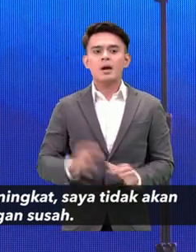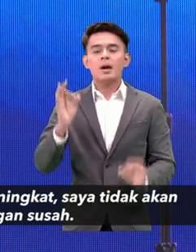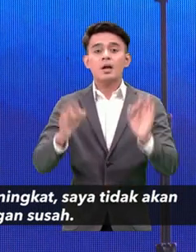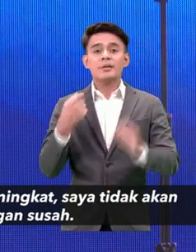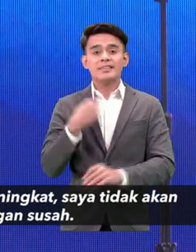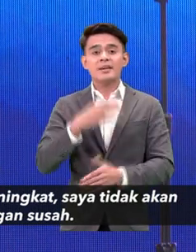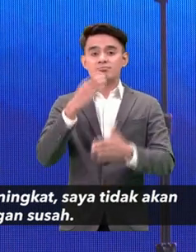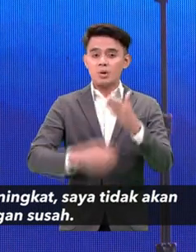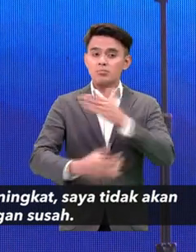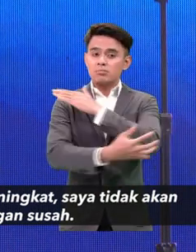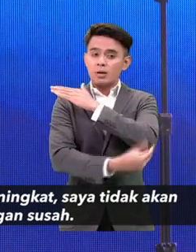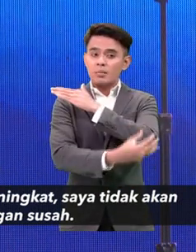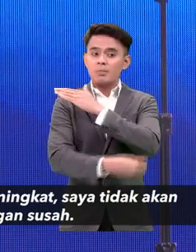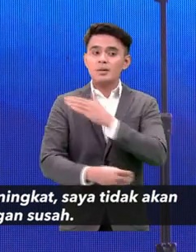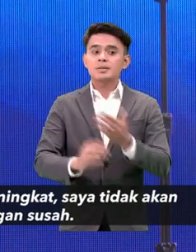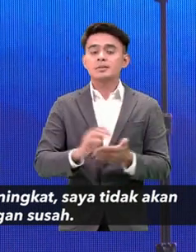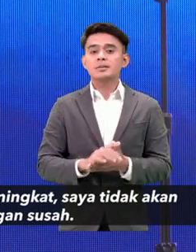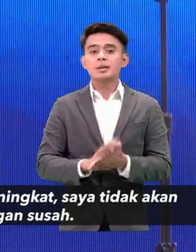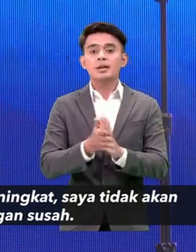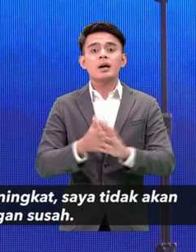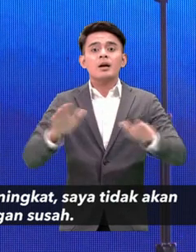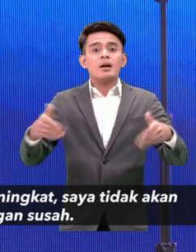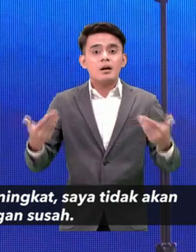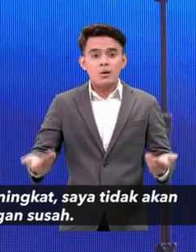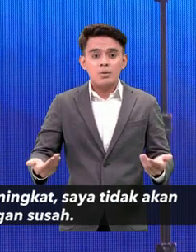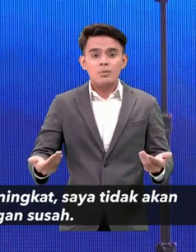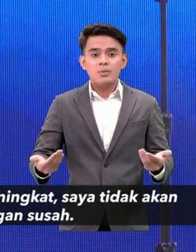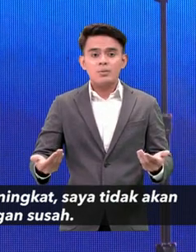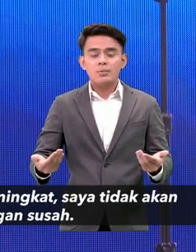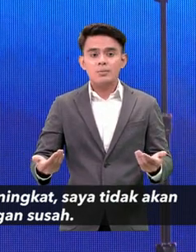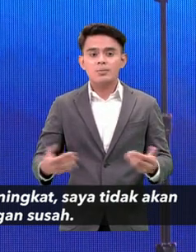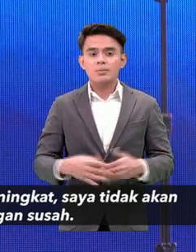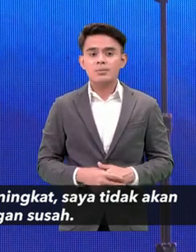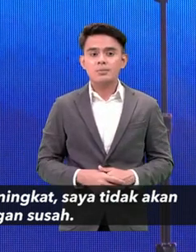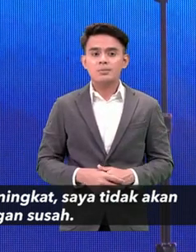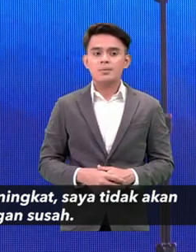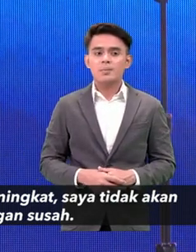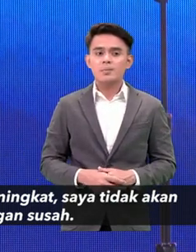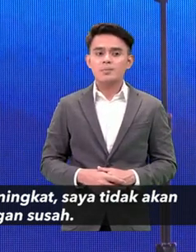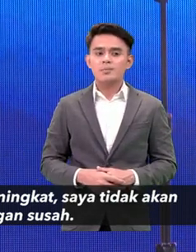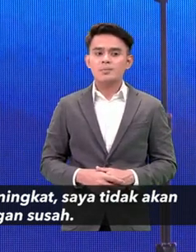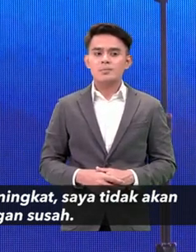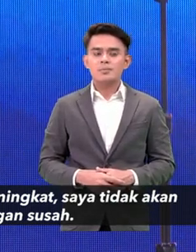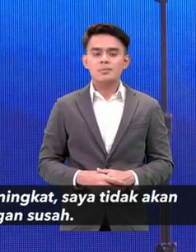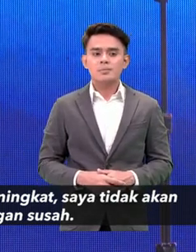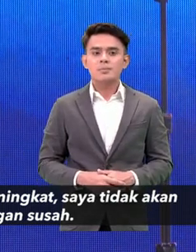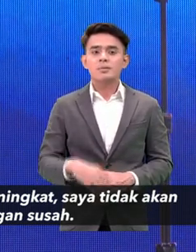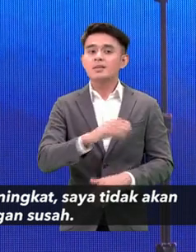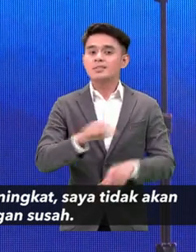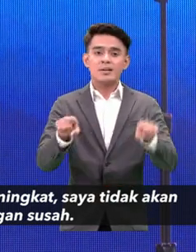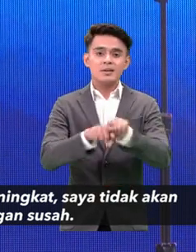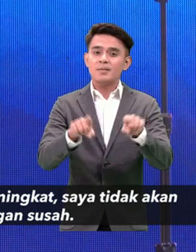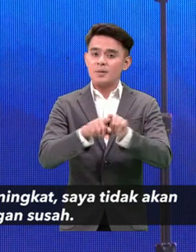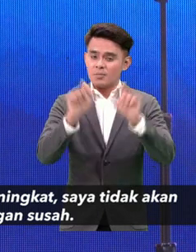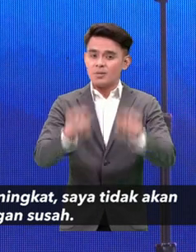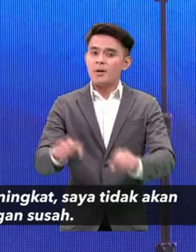years, until the threshold is higher, not to impose unnecessary difficulty to the poor. Now,